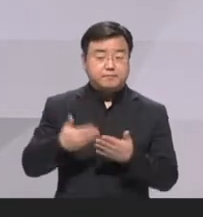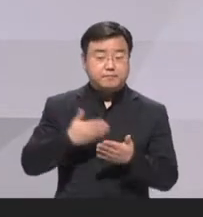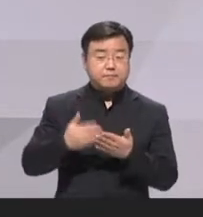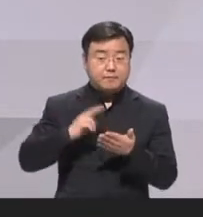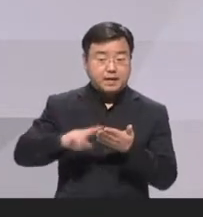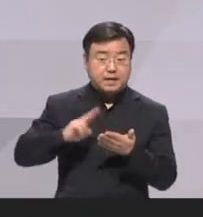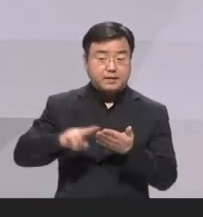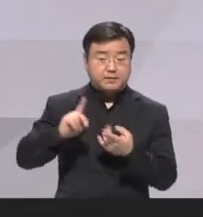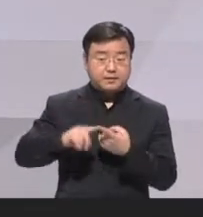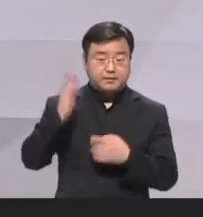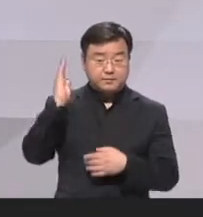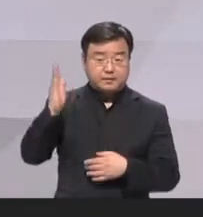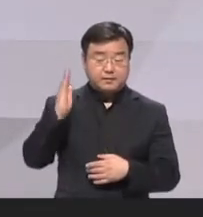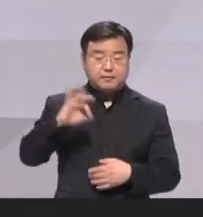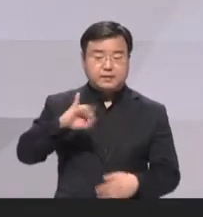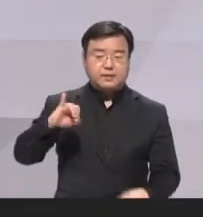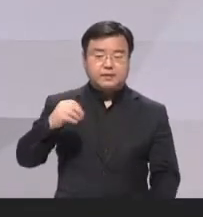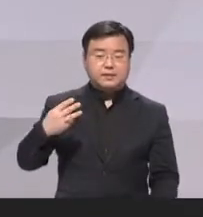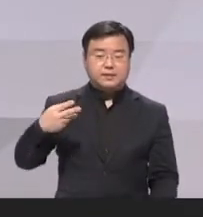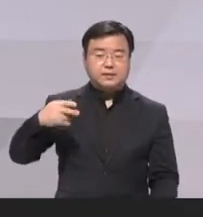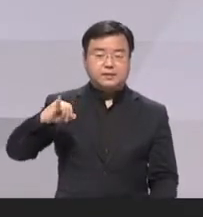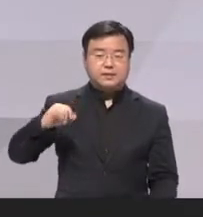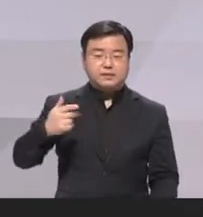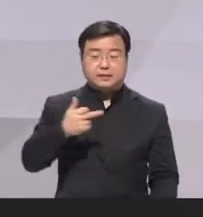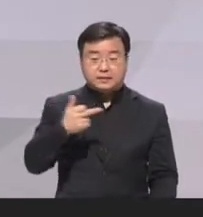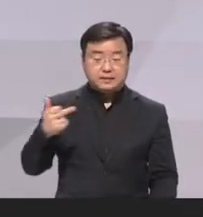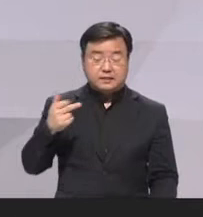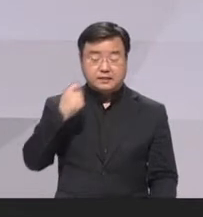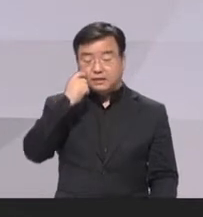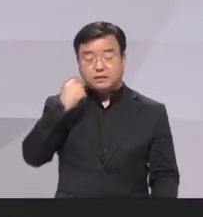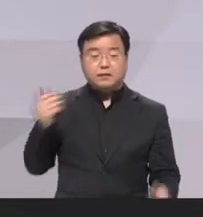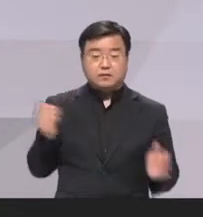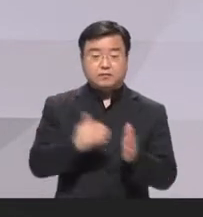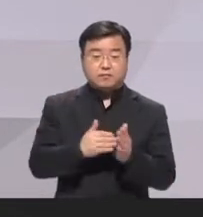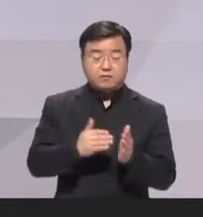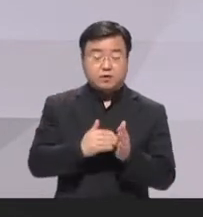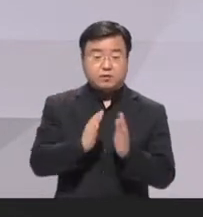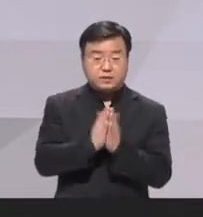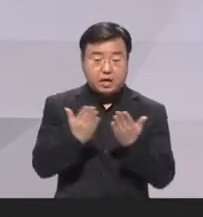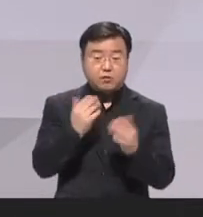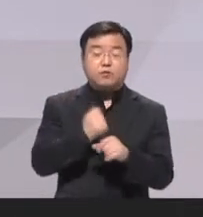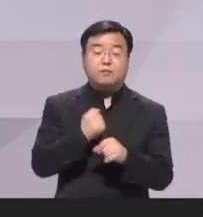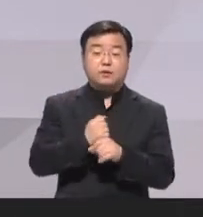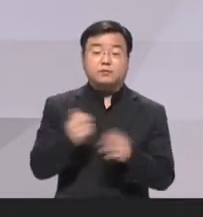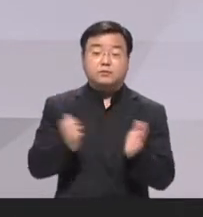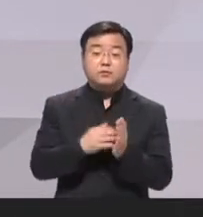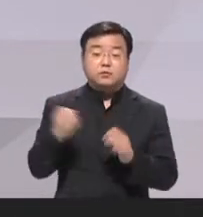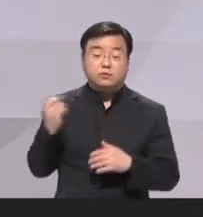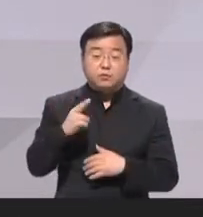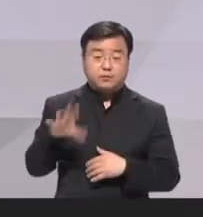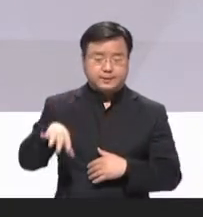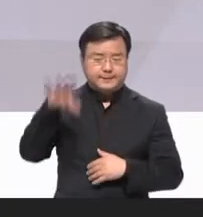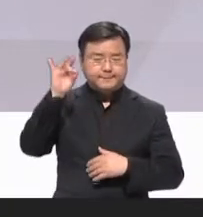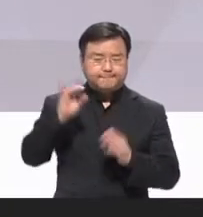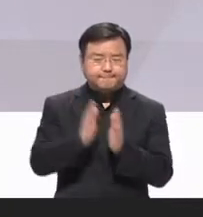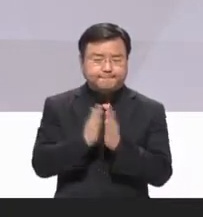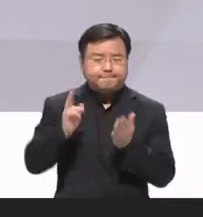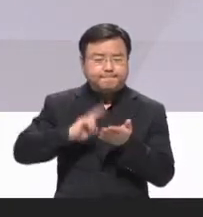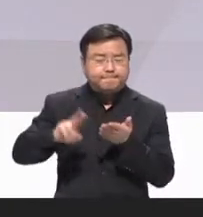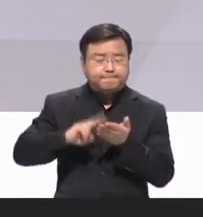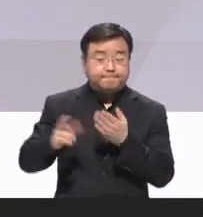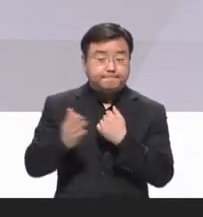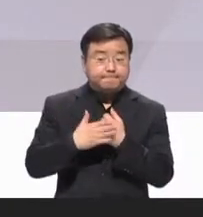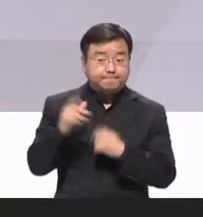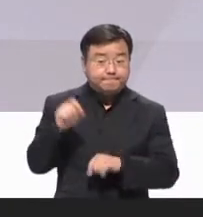예전에 그게 굉장히 히트를 쳤어요 그러면서 이제 간행 번으로 도 출간이 됐고 또 무엇보다 데뷔작인 이 만큼 굉장히 또